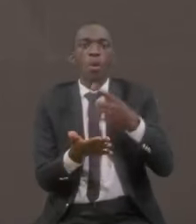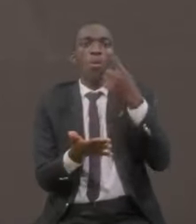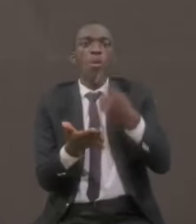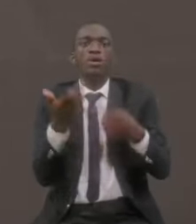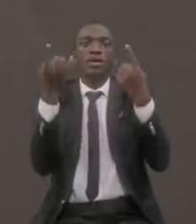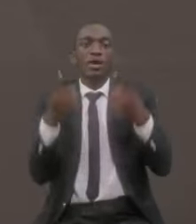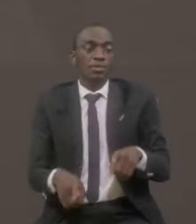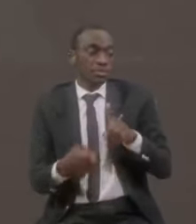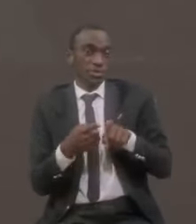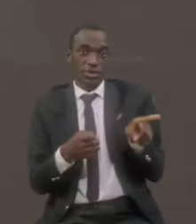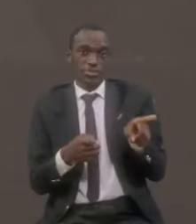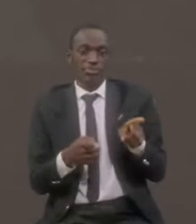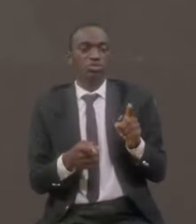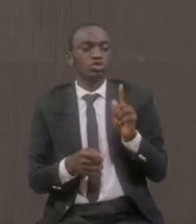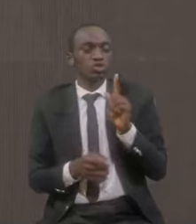vérité,